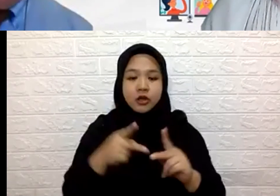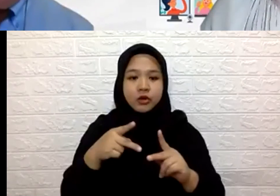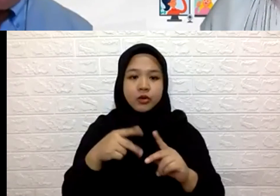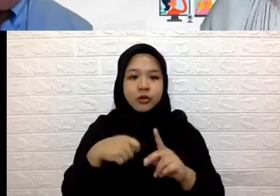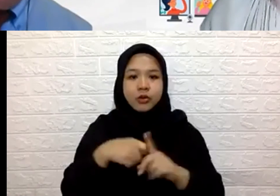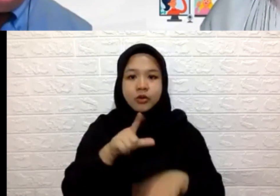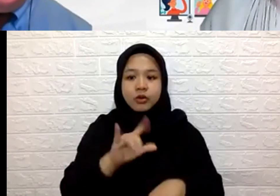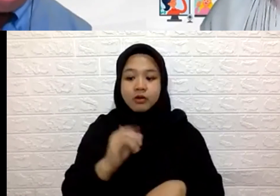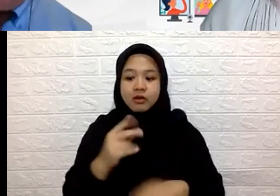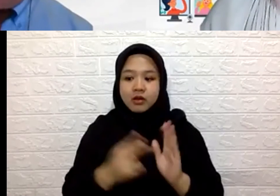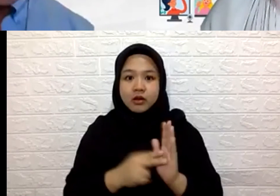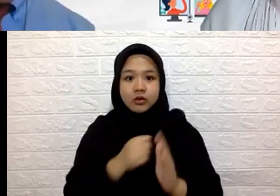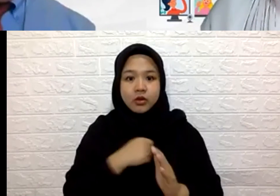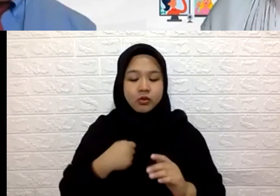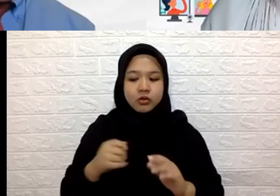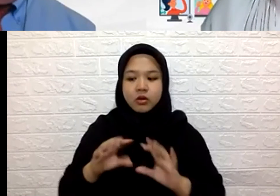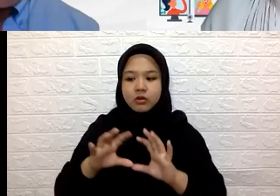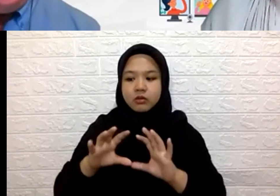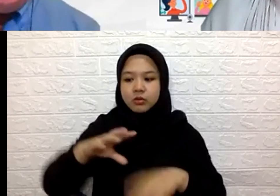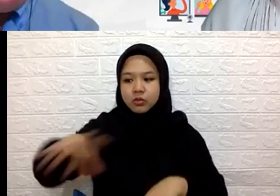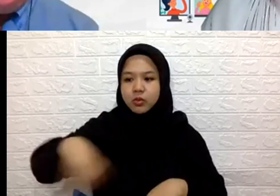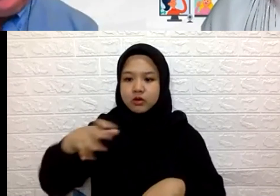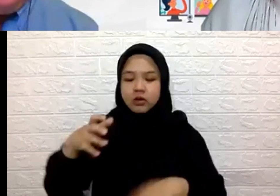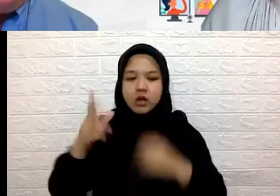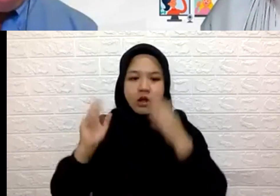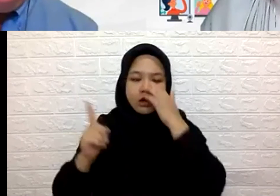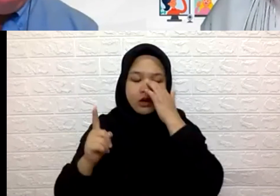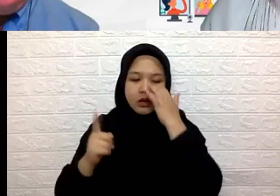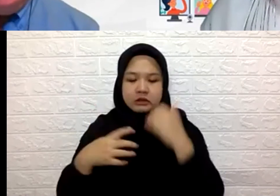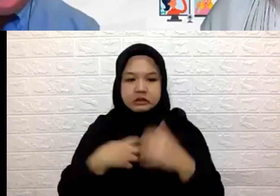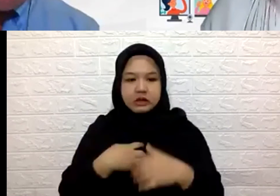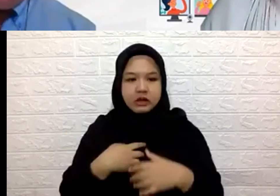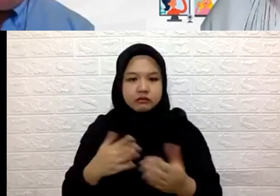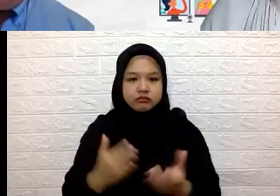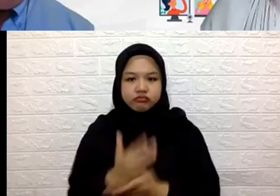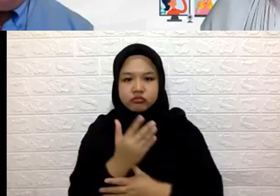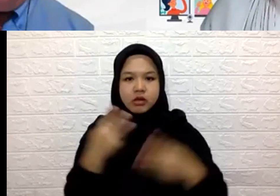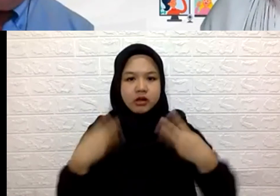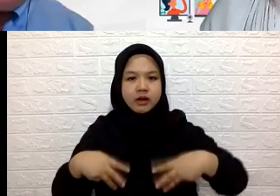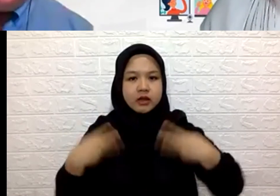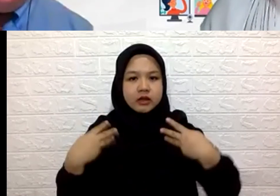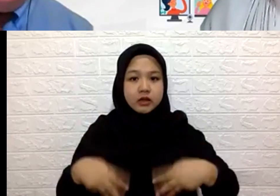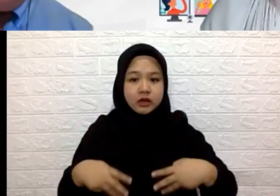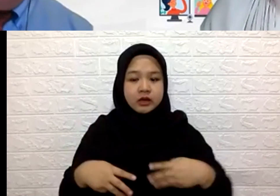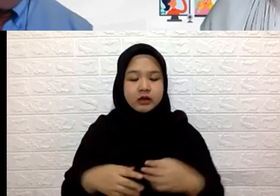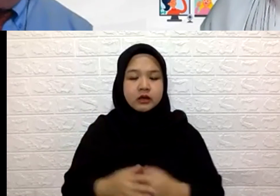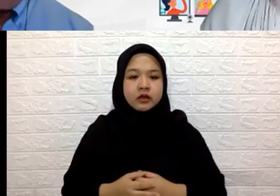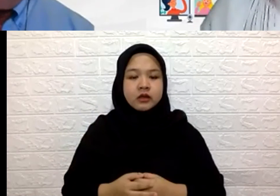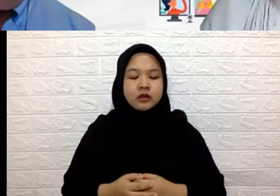social worker was unethical in any way, but specifically regarding the use of